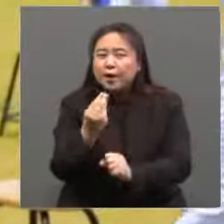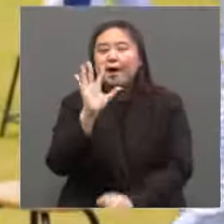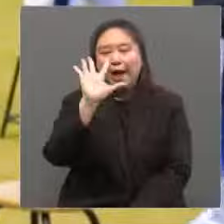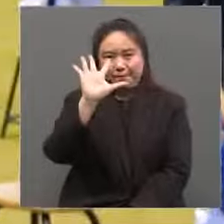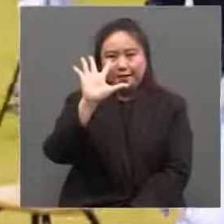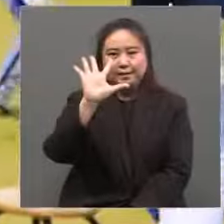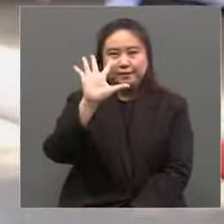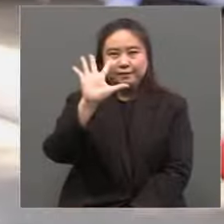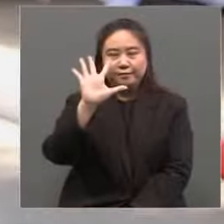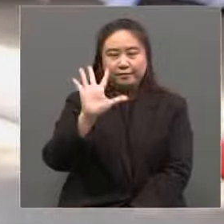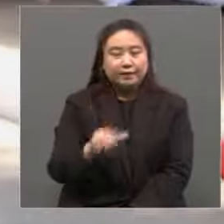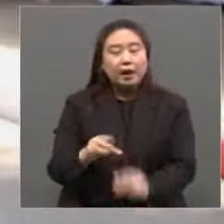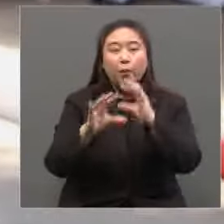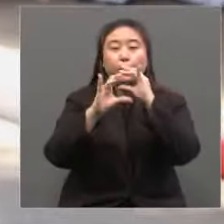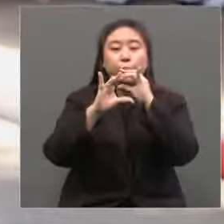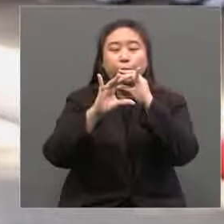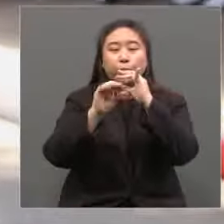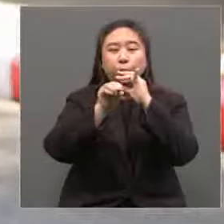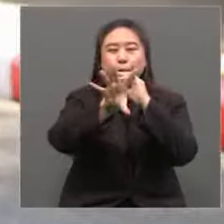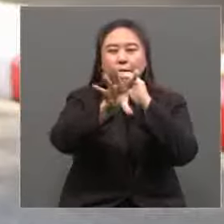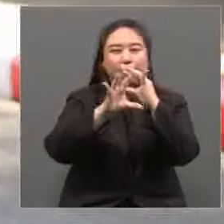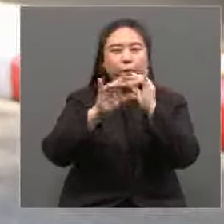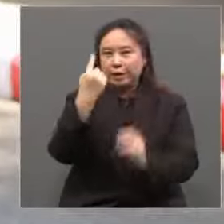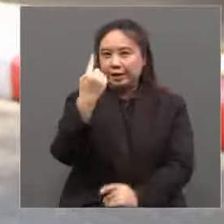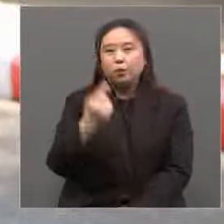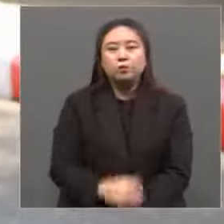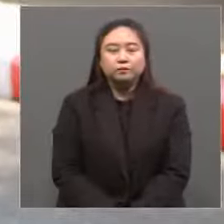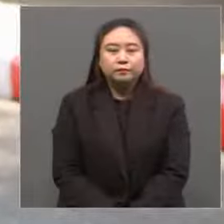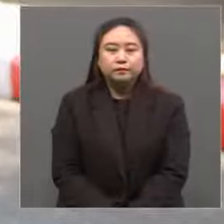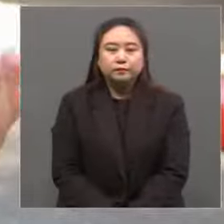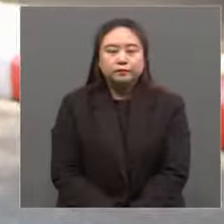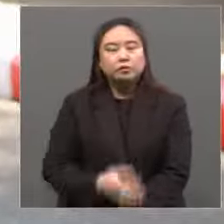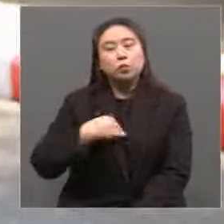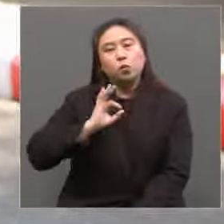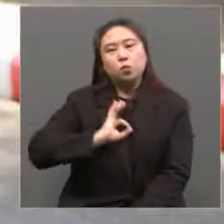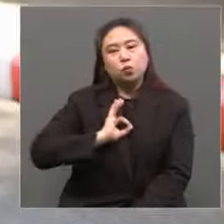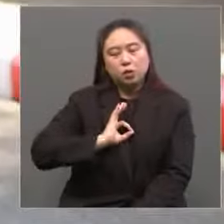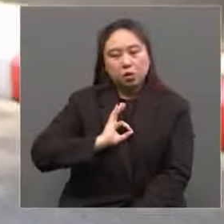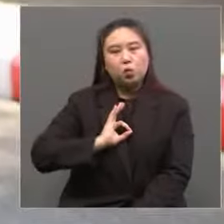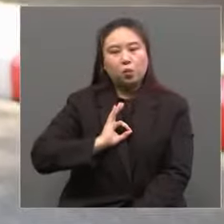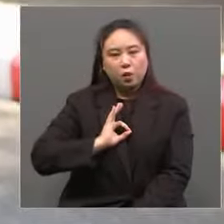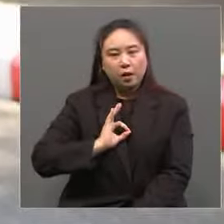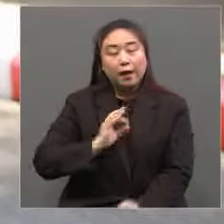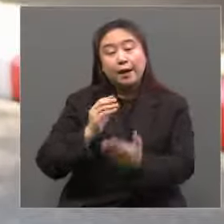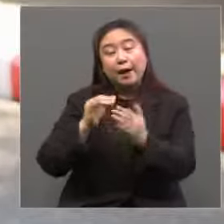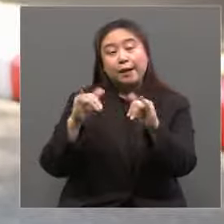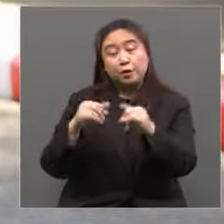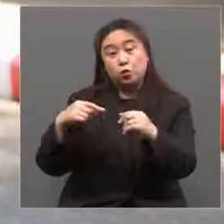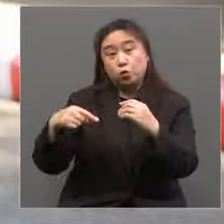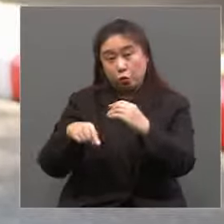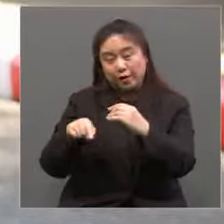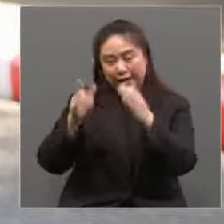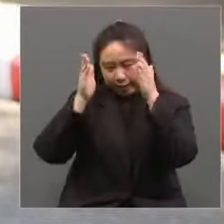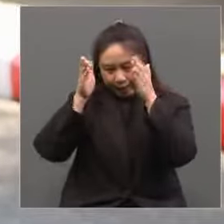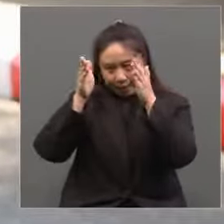ก็เล่นทรัมเป็ตอย่างเดียวเลย ใช่ครับ หนูรู้สึกว่าหนูได้ใช้สมาธิกับการเล่นดนตรีมากขึ้นใ